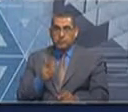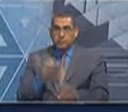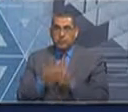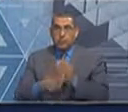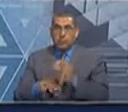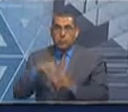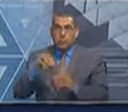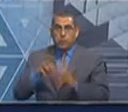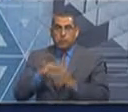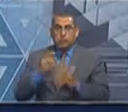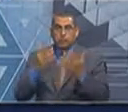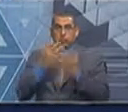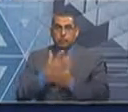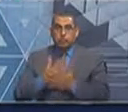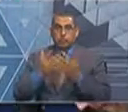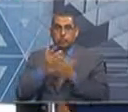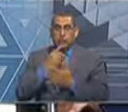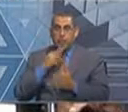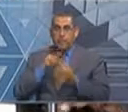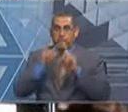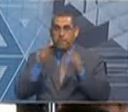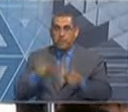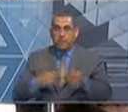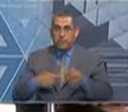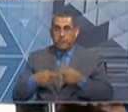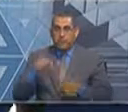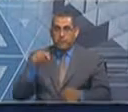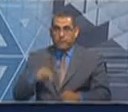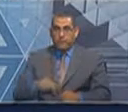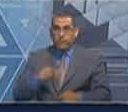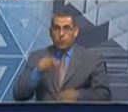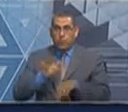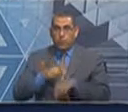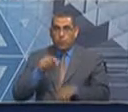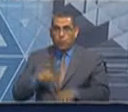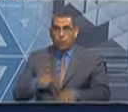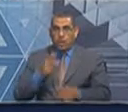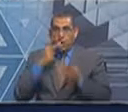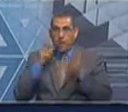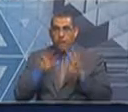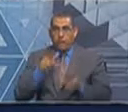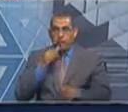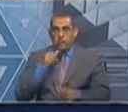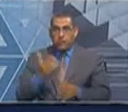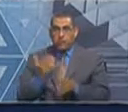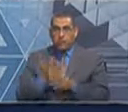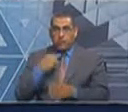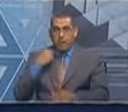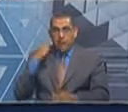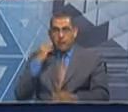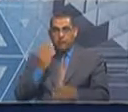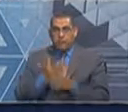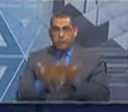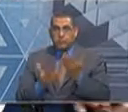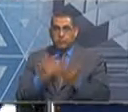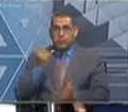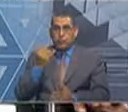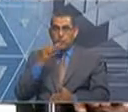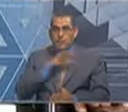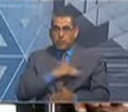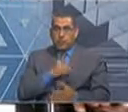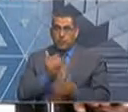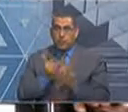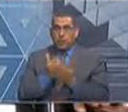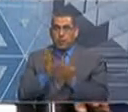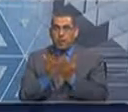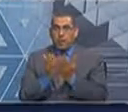المشروعات والشركات والمحلات التجارية، وفي نفس الوقت علشان أقدر أوفر المستلزمات